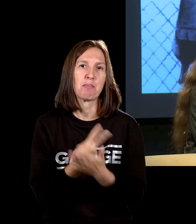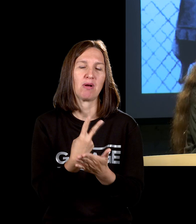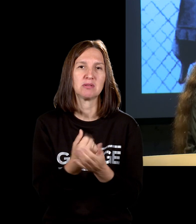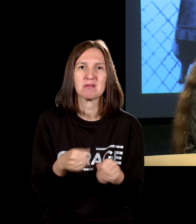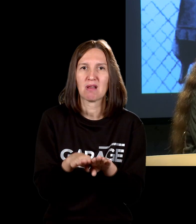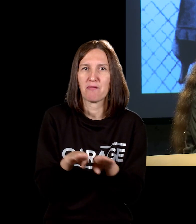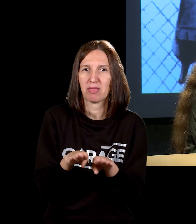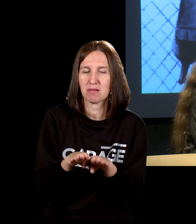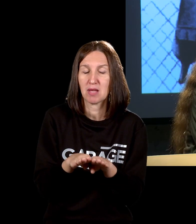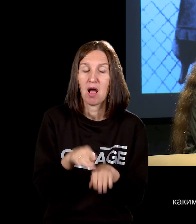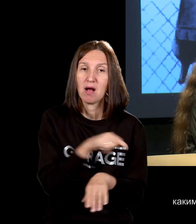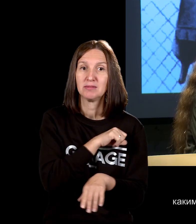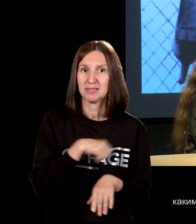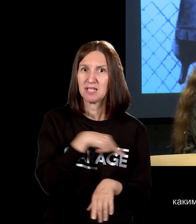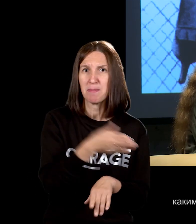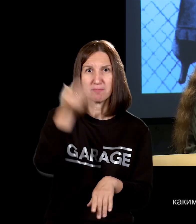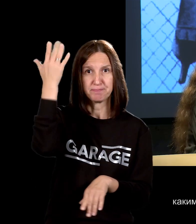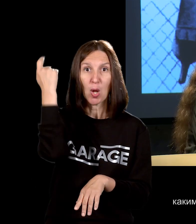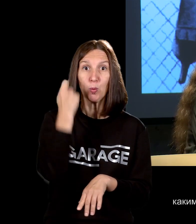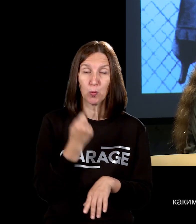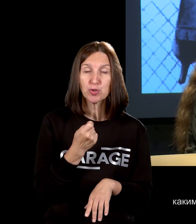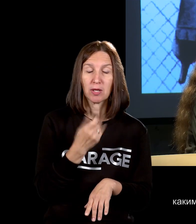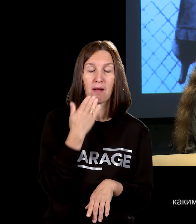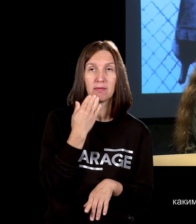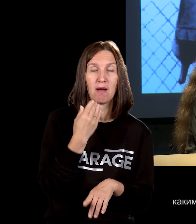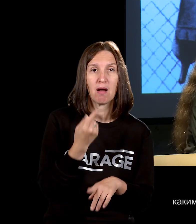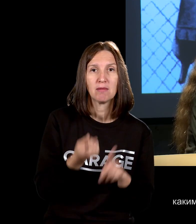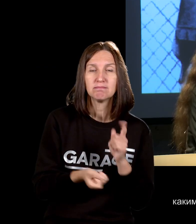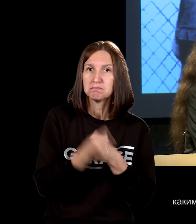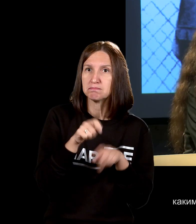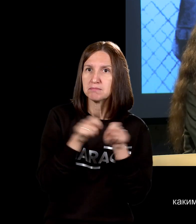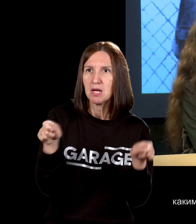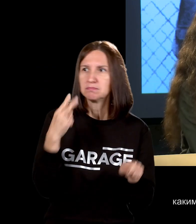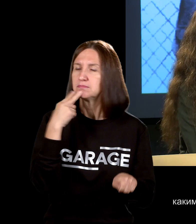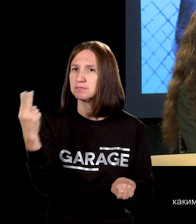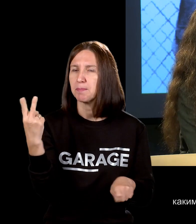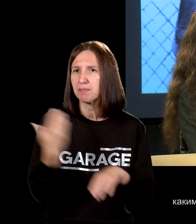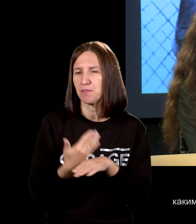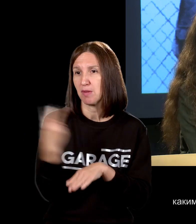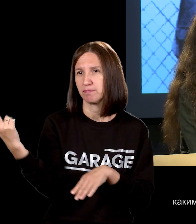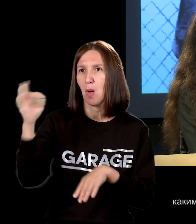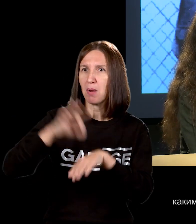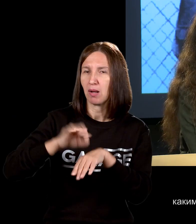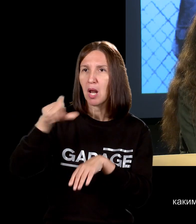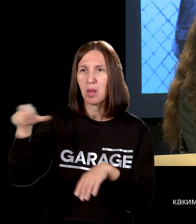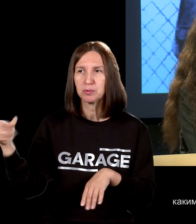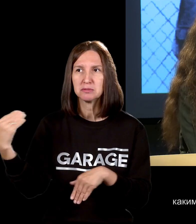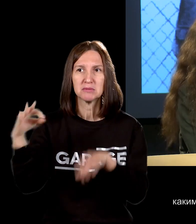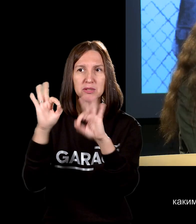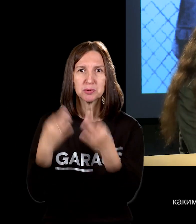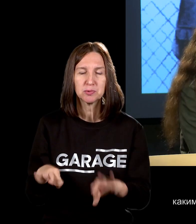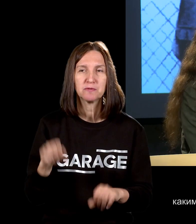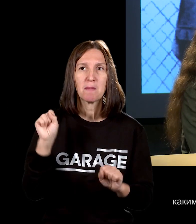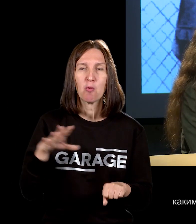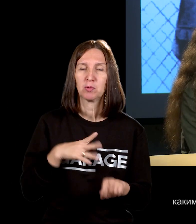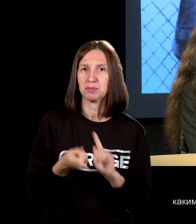время прибегали сами художники, да, которые открывали этот outsider art, которые показывали, каким это искусство